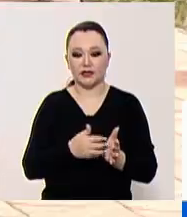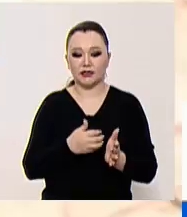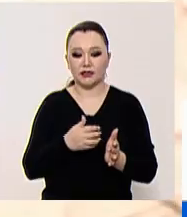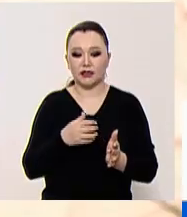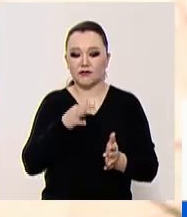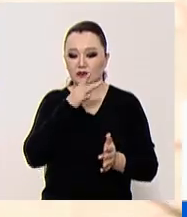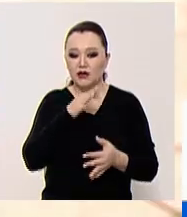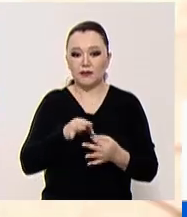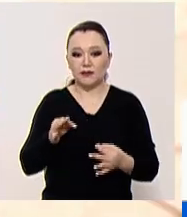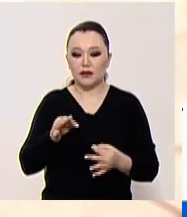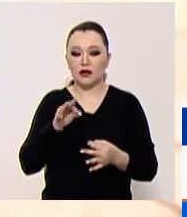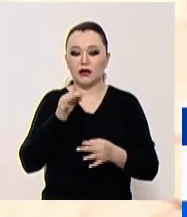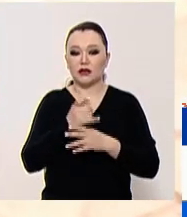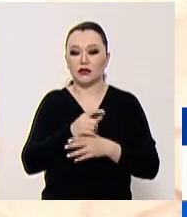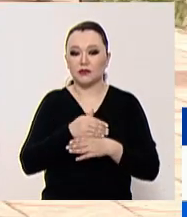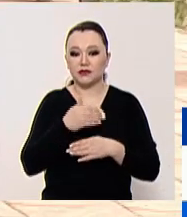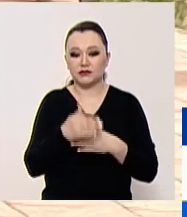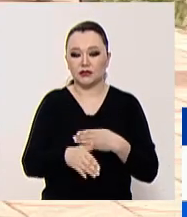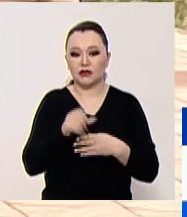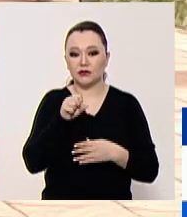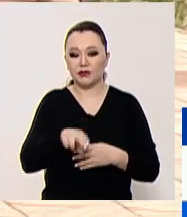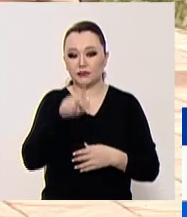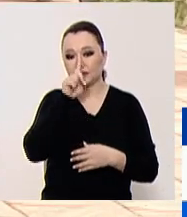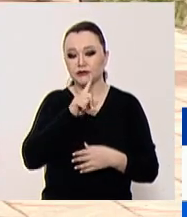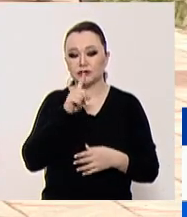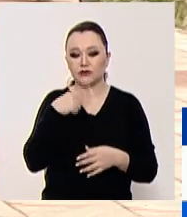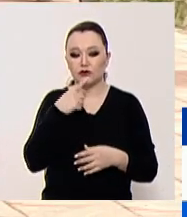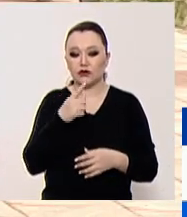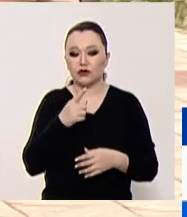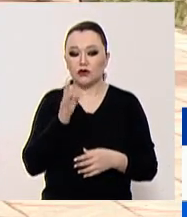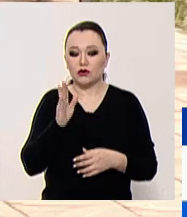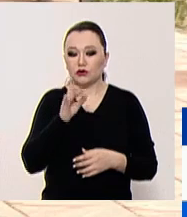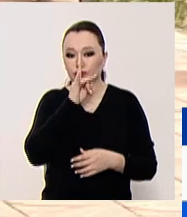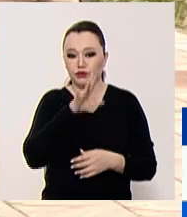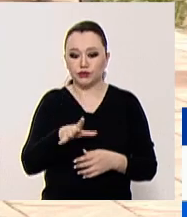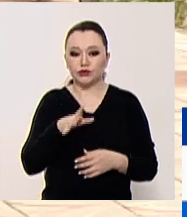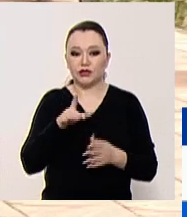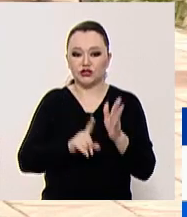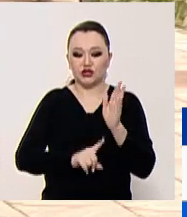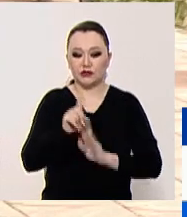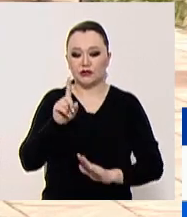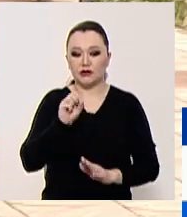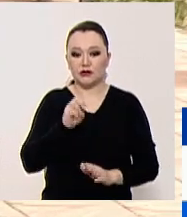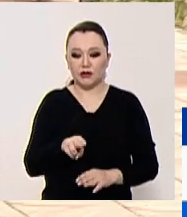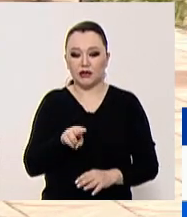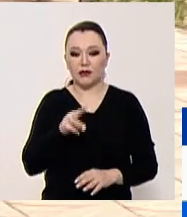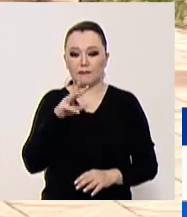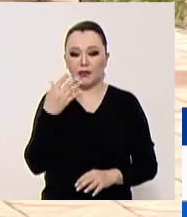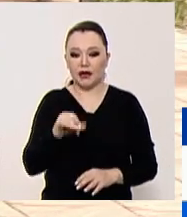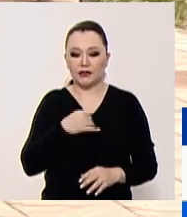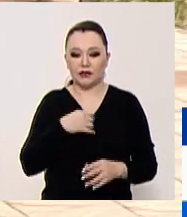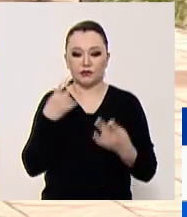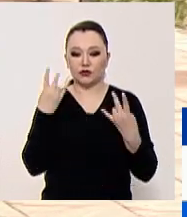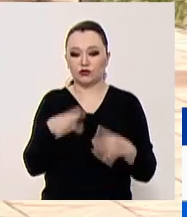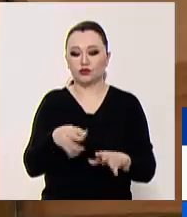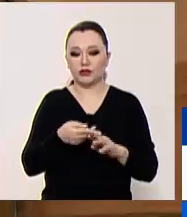в свое время. Говорят, в апреле месяца не будет, нам нужен вот на рис в начале апреля. А говорят, в мае нам не нужен